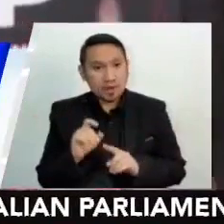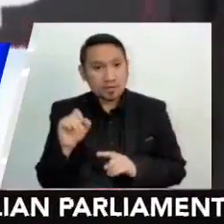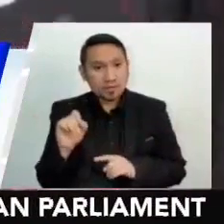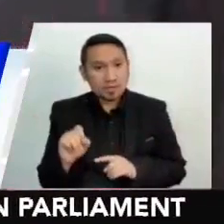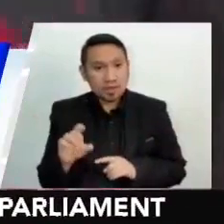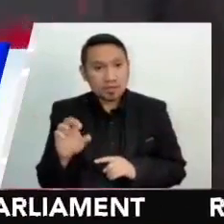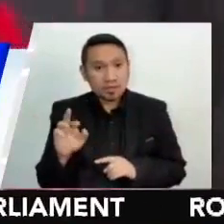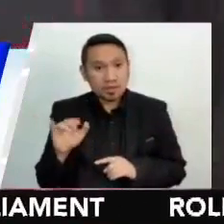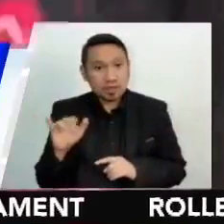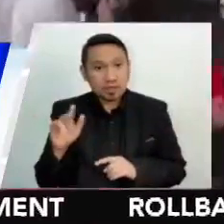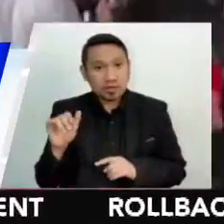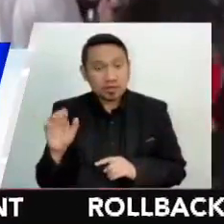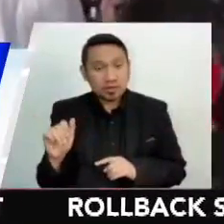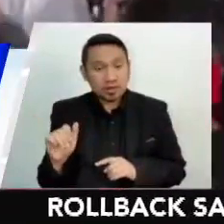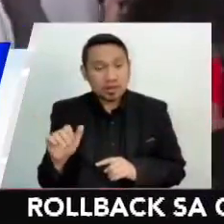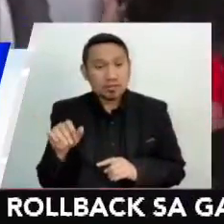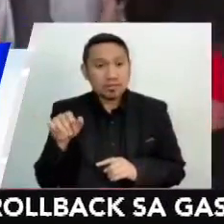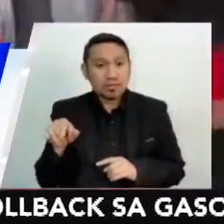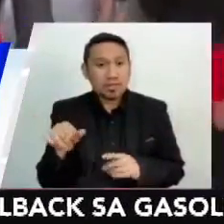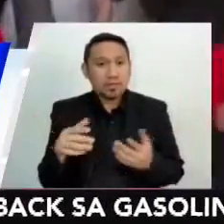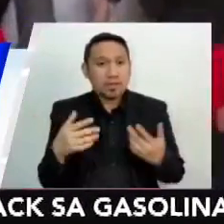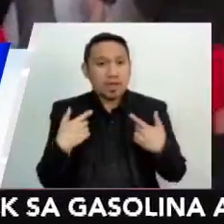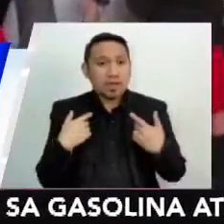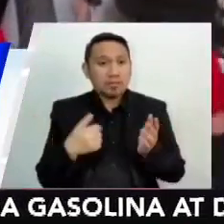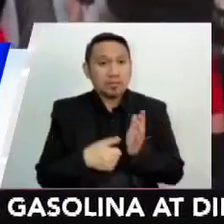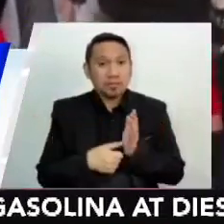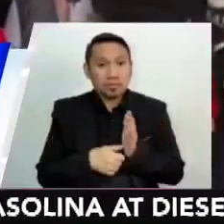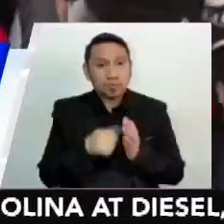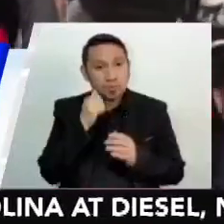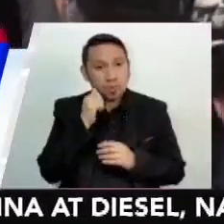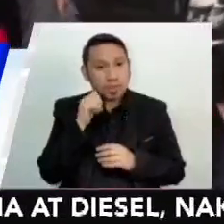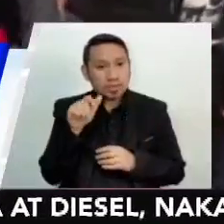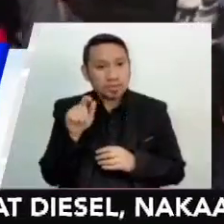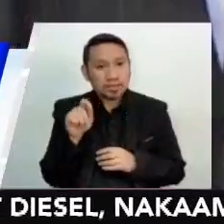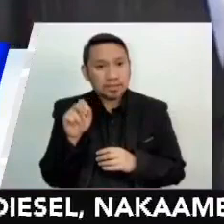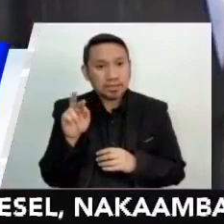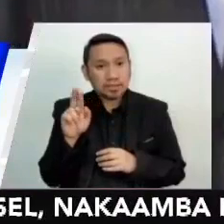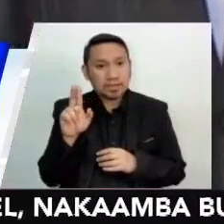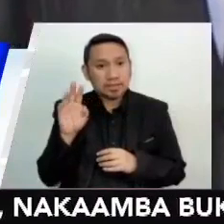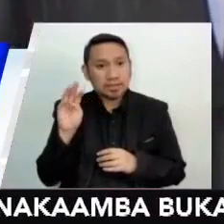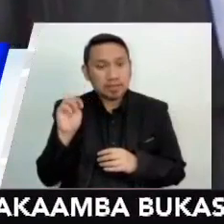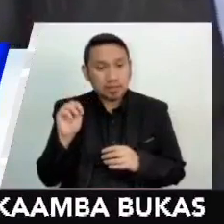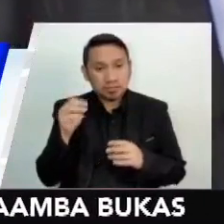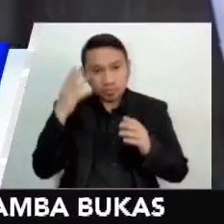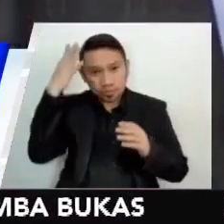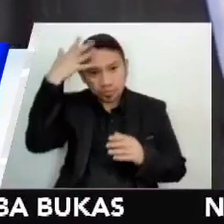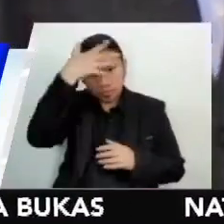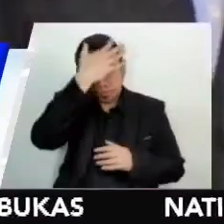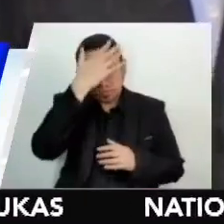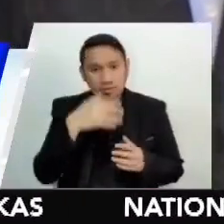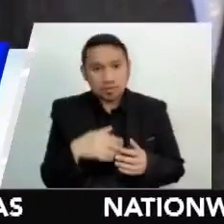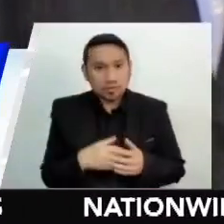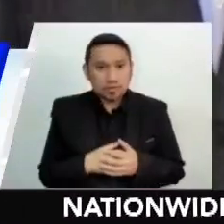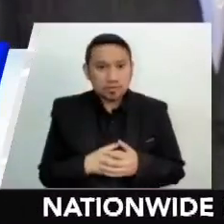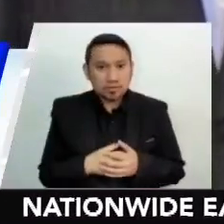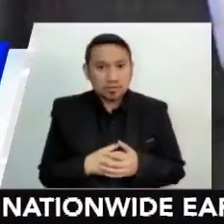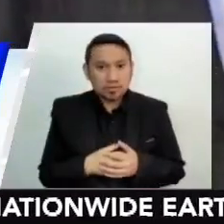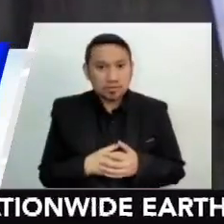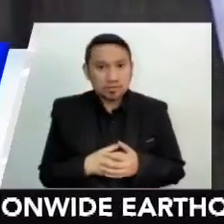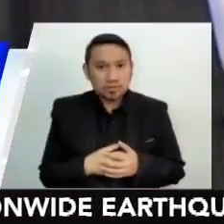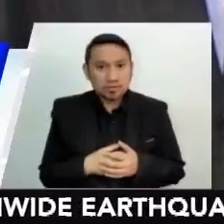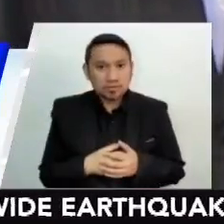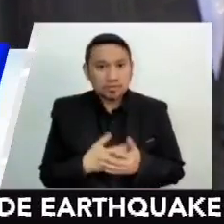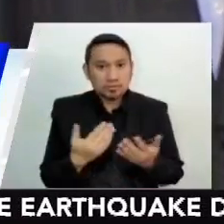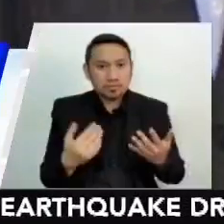ikalimang primary elections na ipinanalo ni Trump. Nauna na siyang nagwagi sa Iowa, New Hampshire, Nevada at sa the